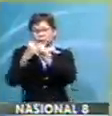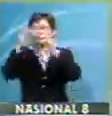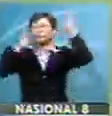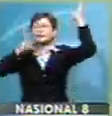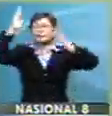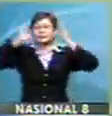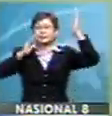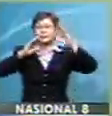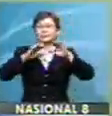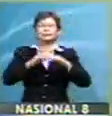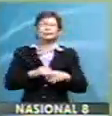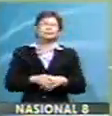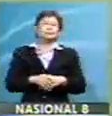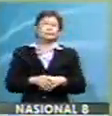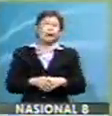harimau